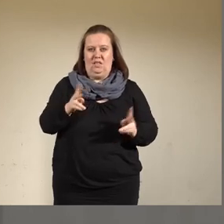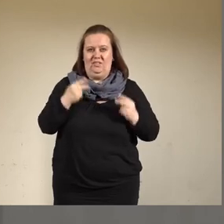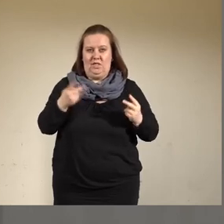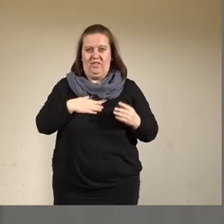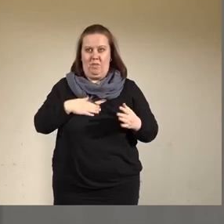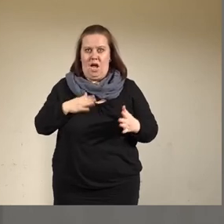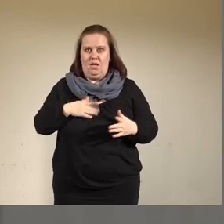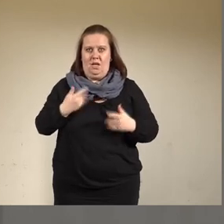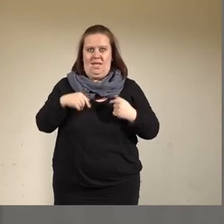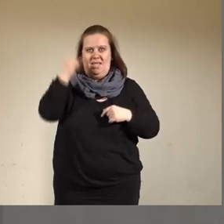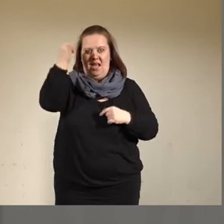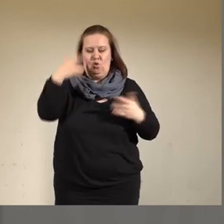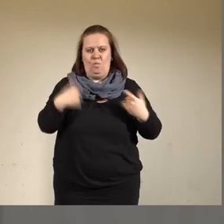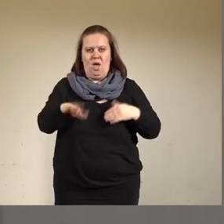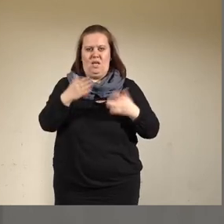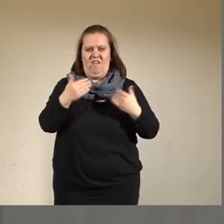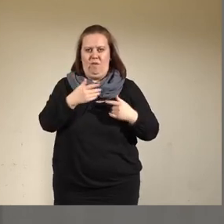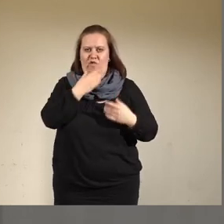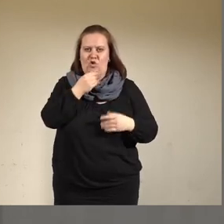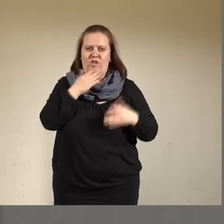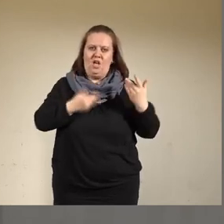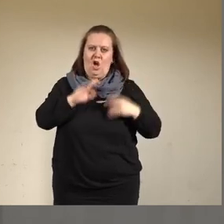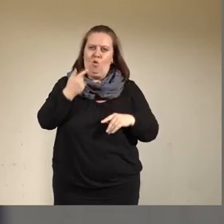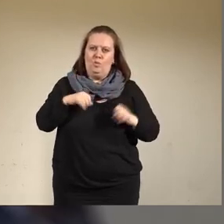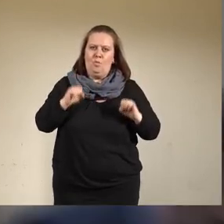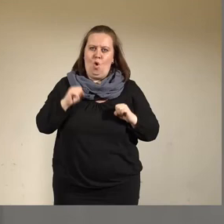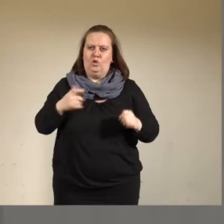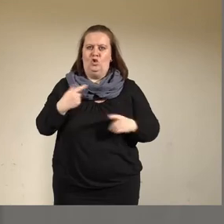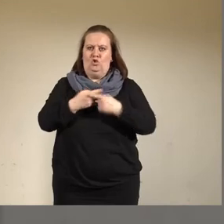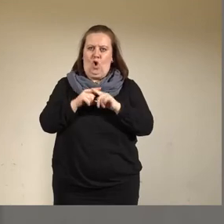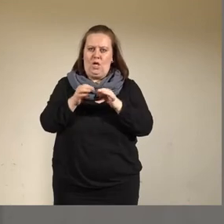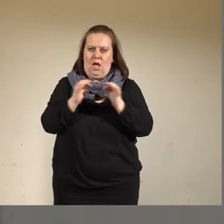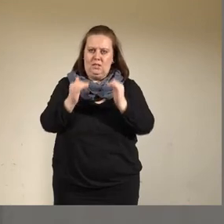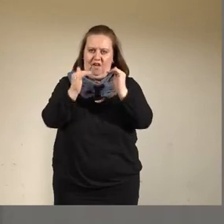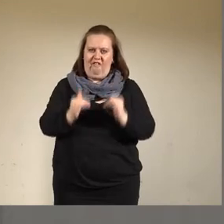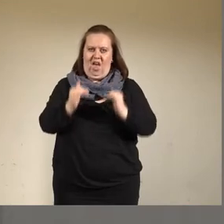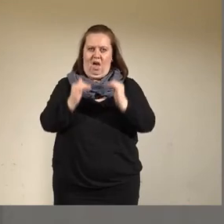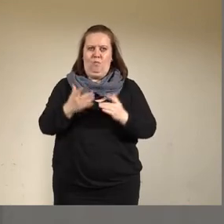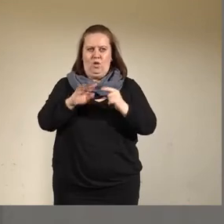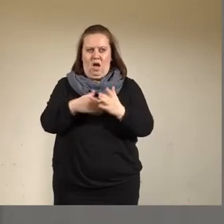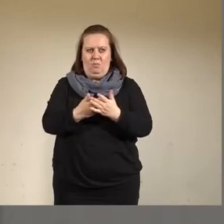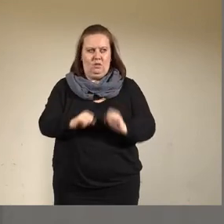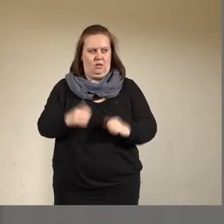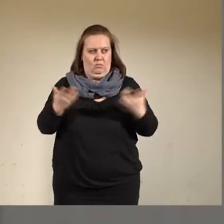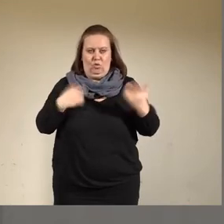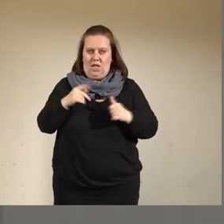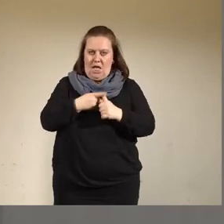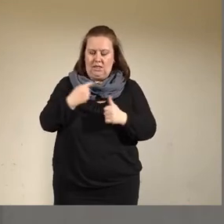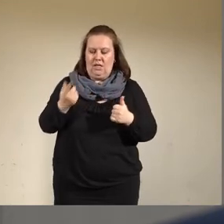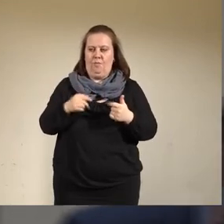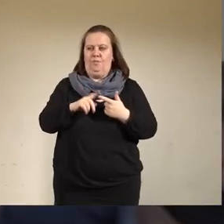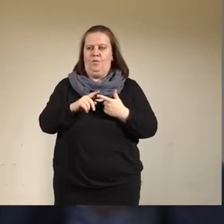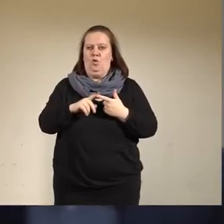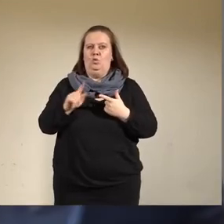der Ansatz meiner Idee und das geht möglicherweise auch mit dem fairen Steuersatz, den wir hier anbieten. Das ist das Erste.